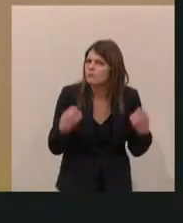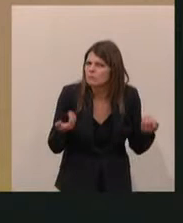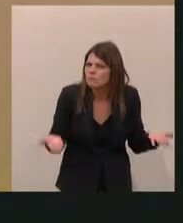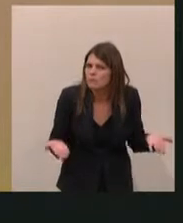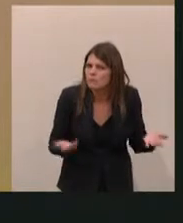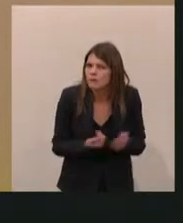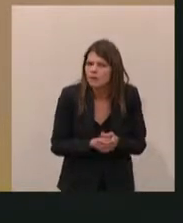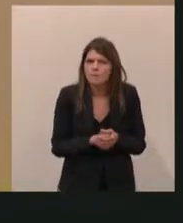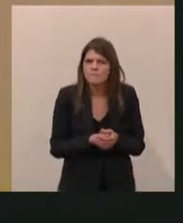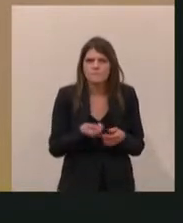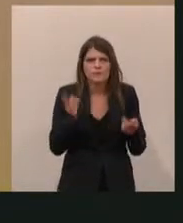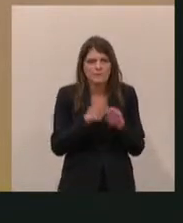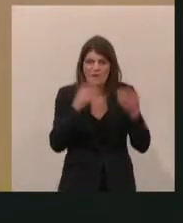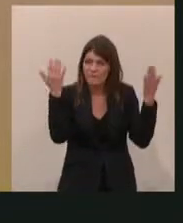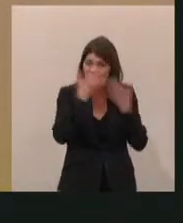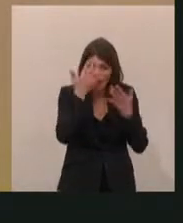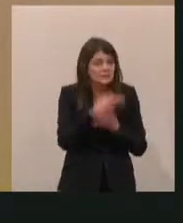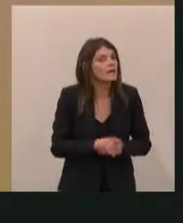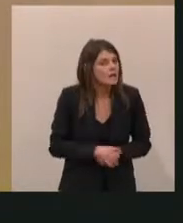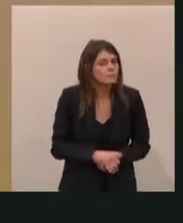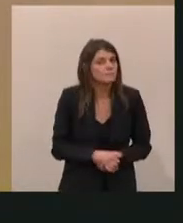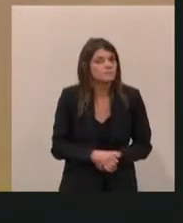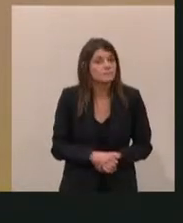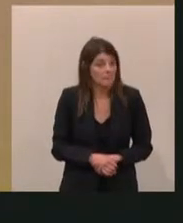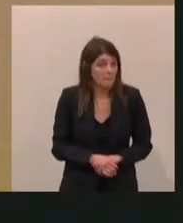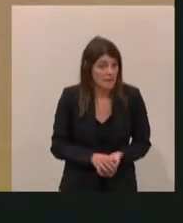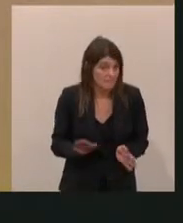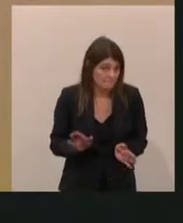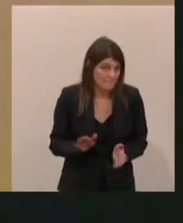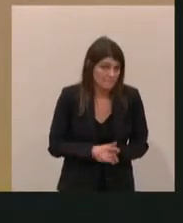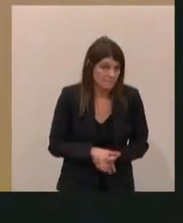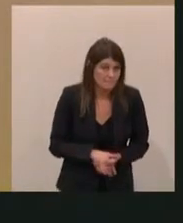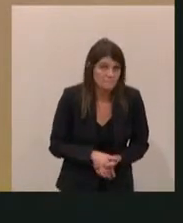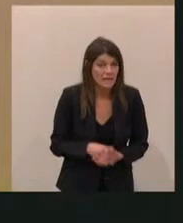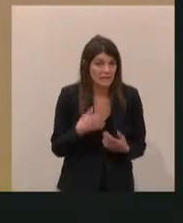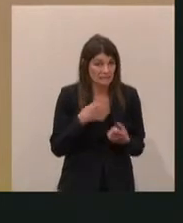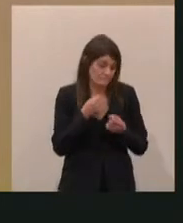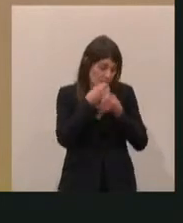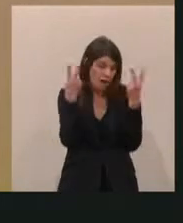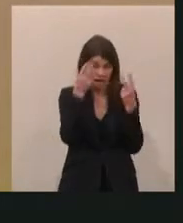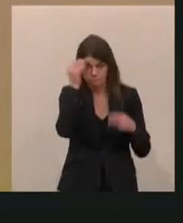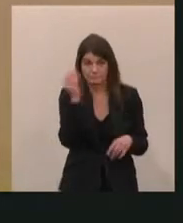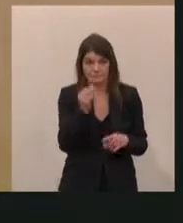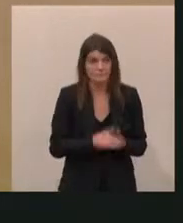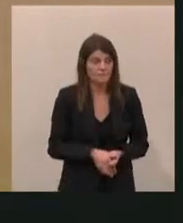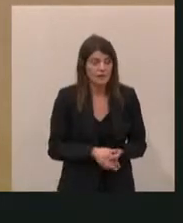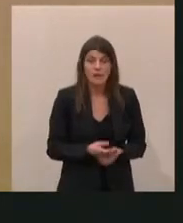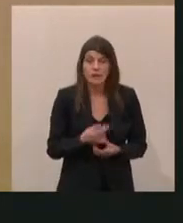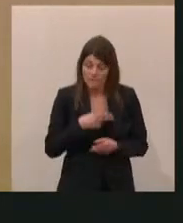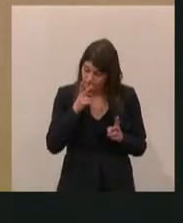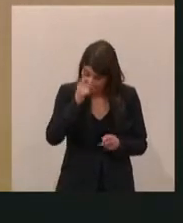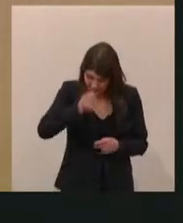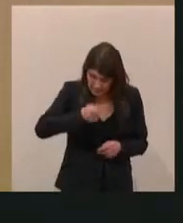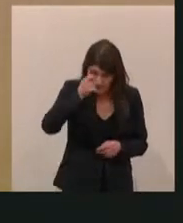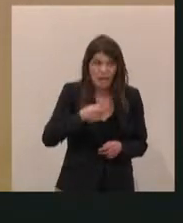sowas, dass bei einem Fernsehsender, und ich sage es hier in aller Deutlichkeit, ich habe größten